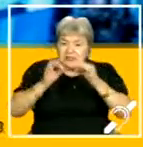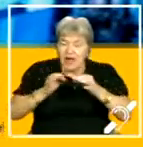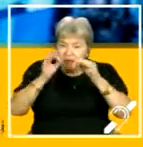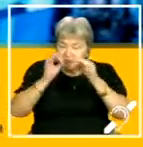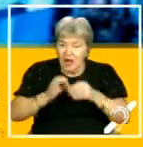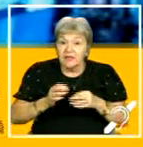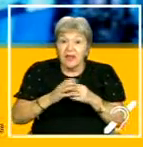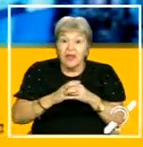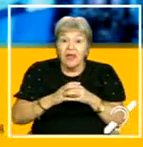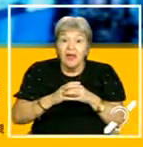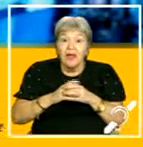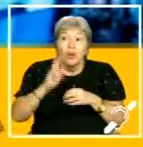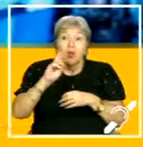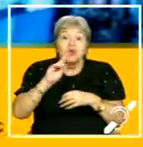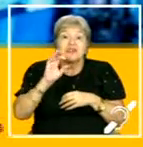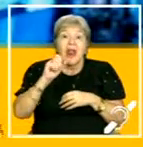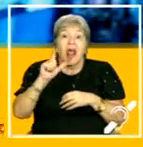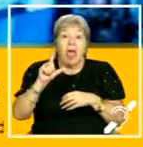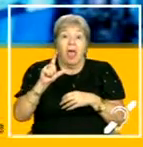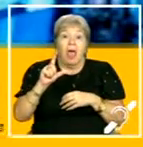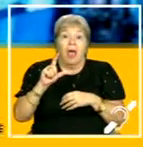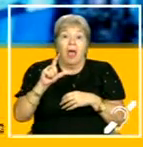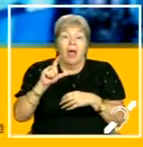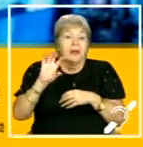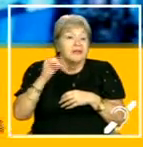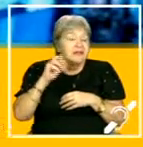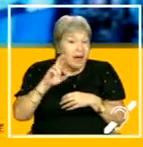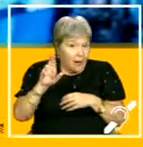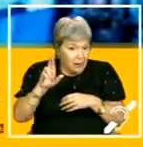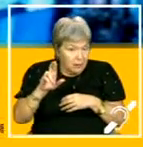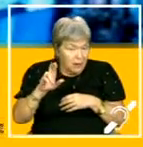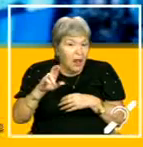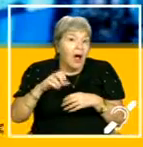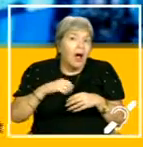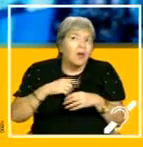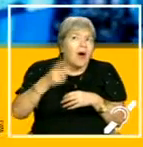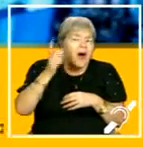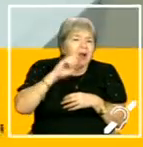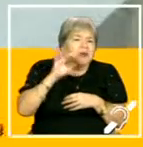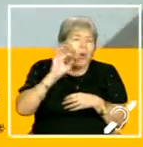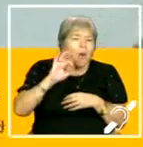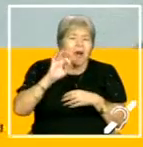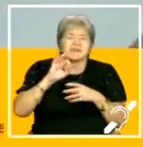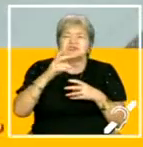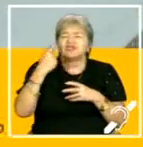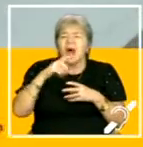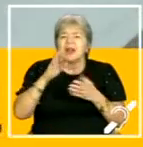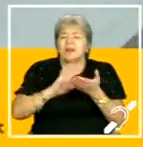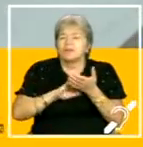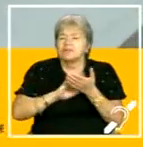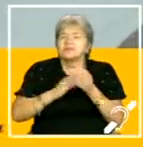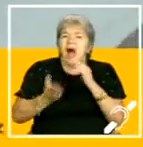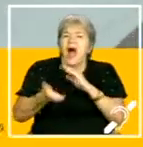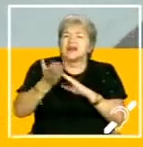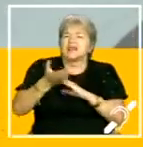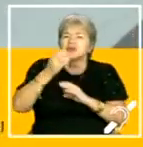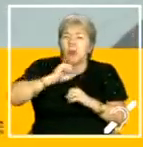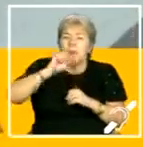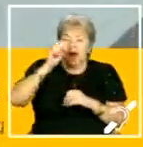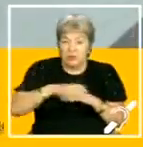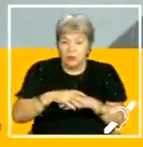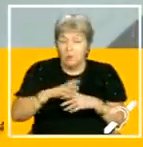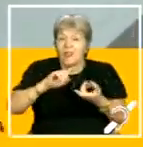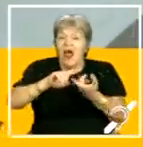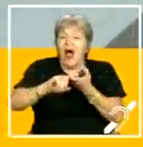inexplicabilă, aparent, dar pe de altă parte avem alte partide care au crescut substanțial. Potrivit rezultatelor parțiale,